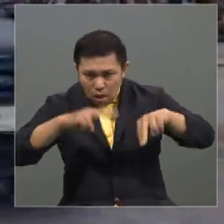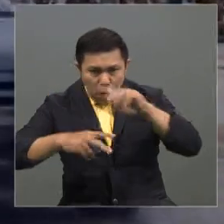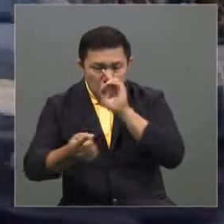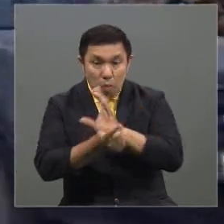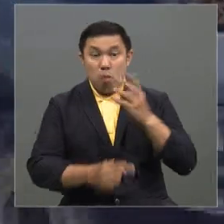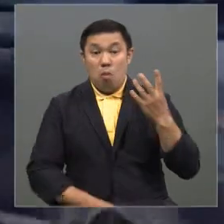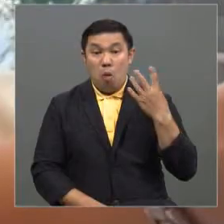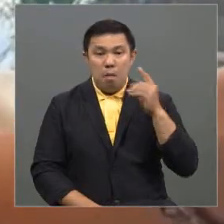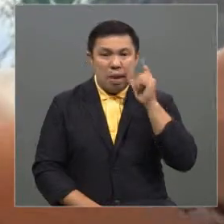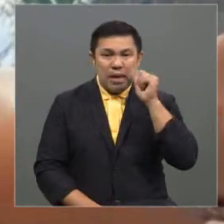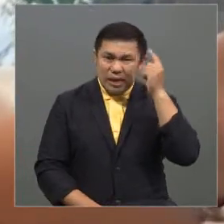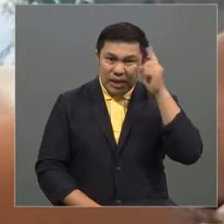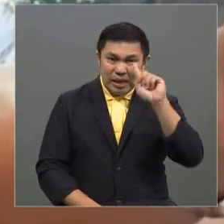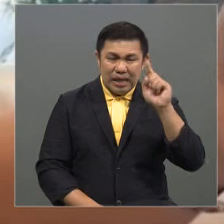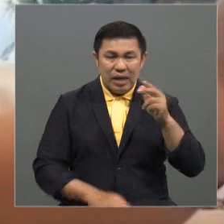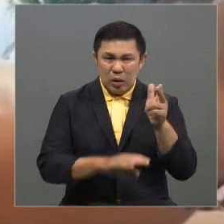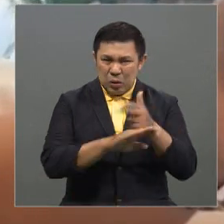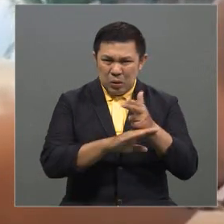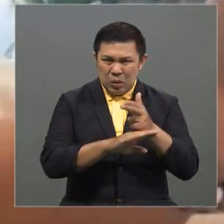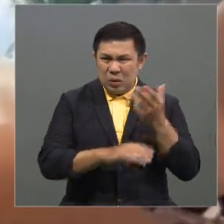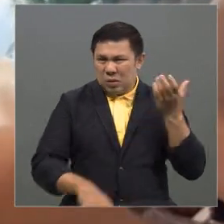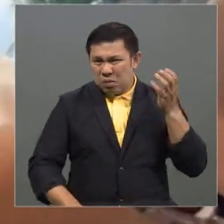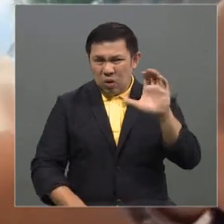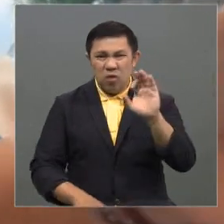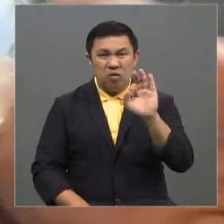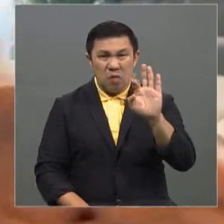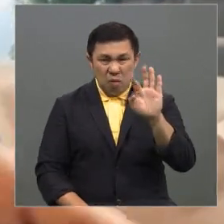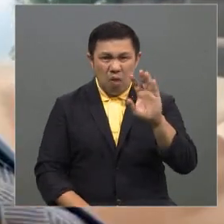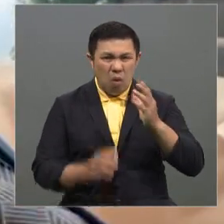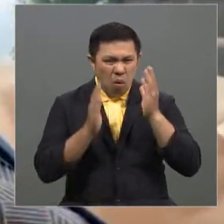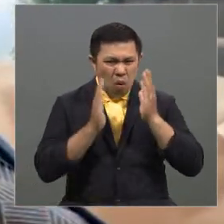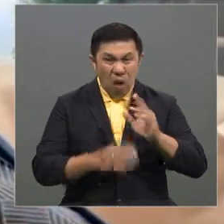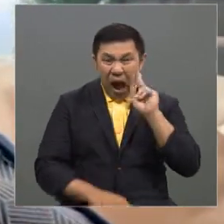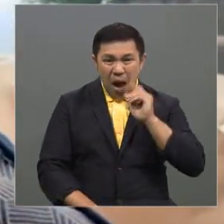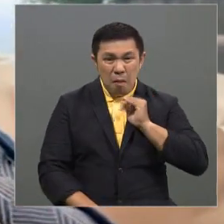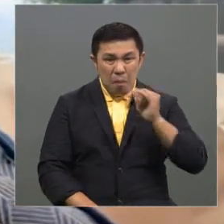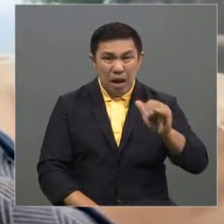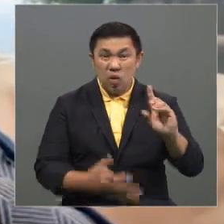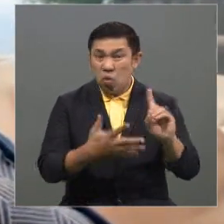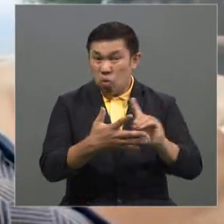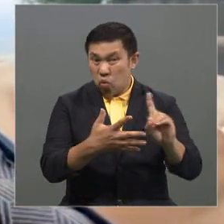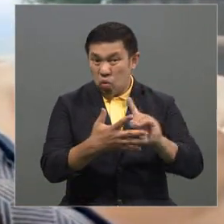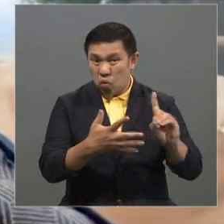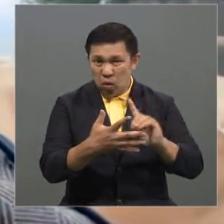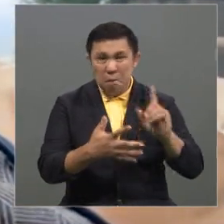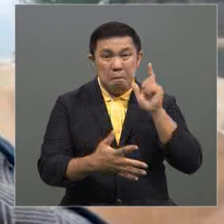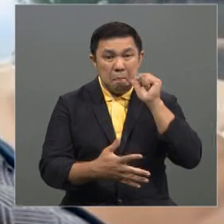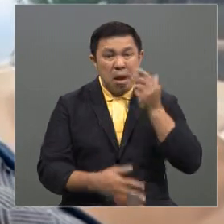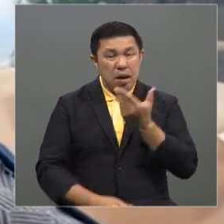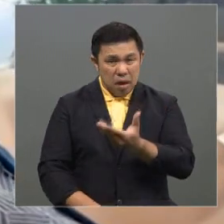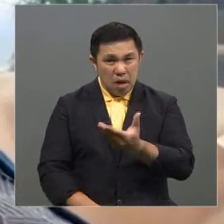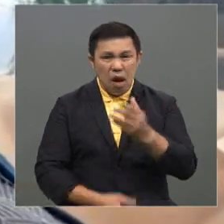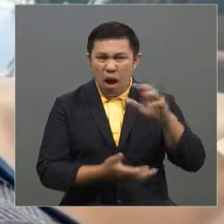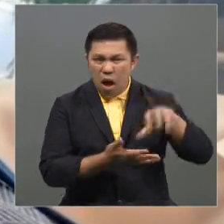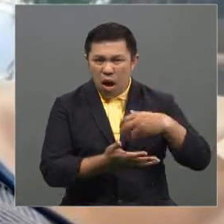านนี้ผู้เป็นแม่จะตัดสินใจทำคลิปตามหาทาง Facebook โดยเมื่อผู้สื่อข่าวไปที่คอนโดดังกล่าวนั้นก็พบคุณแม่นะครับโดยเธอ